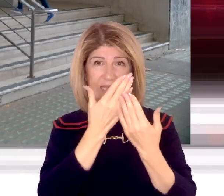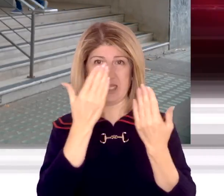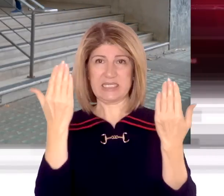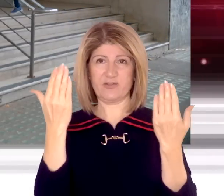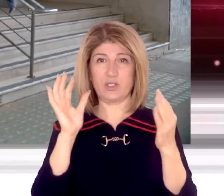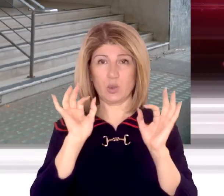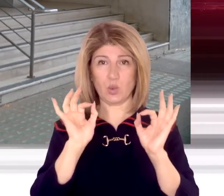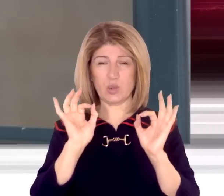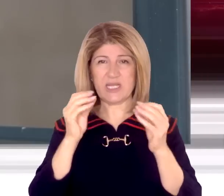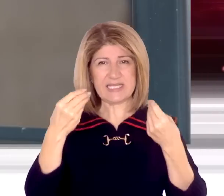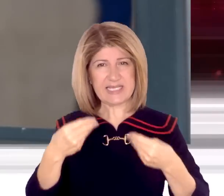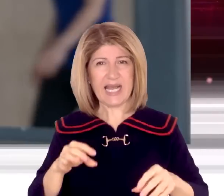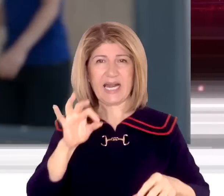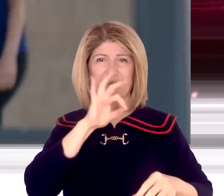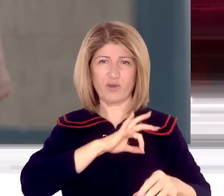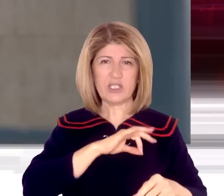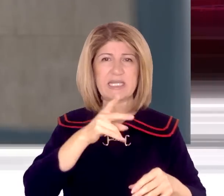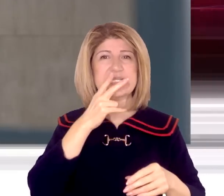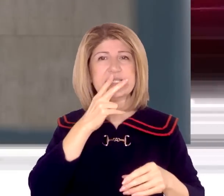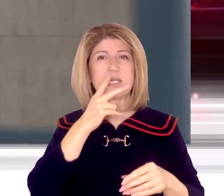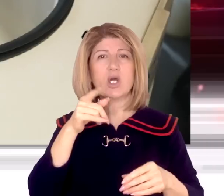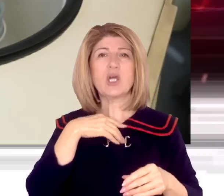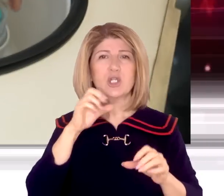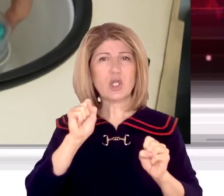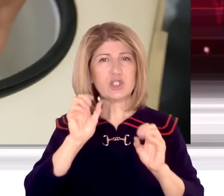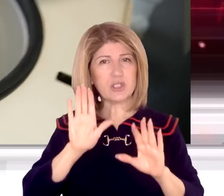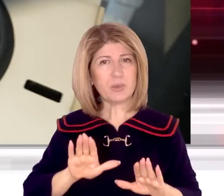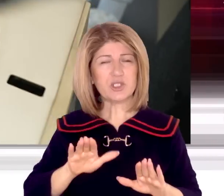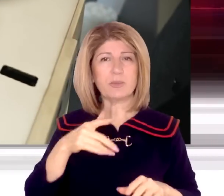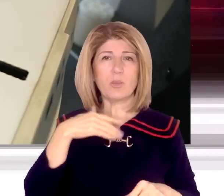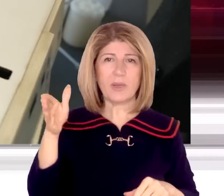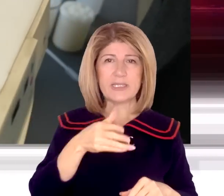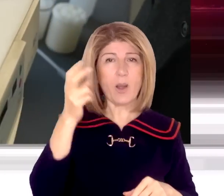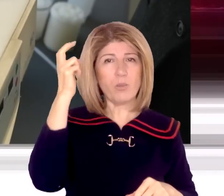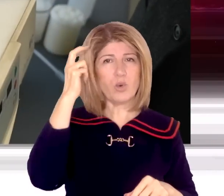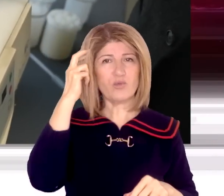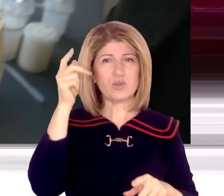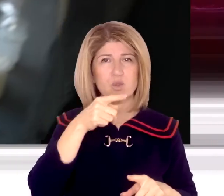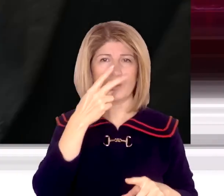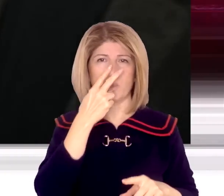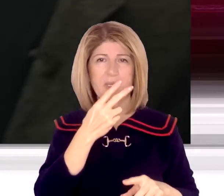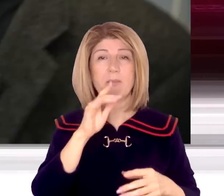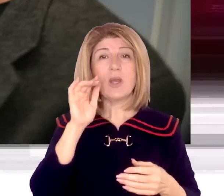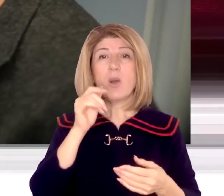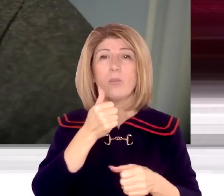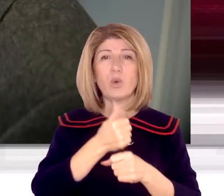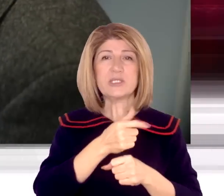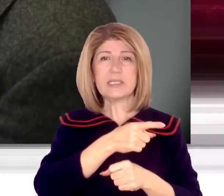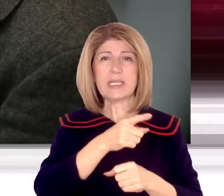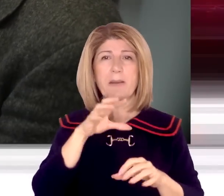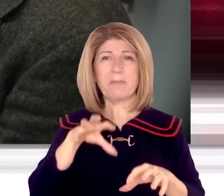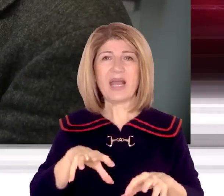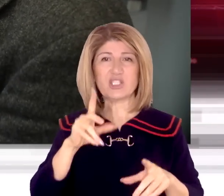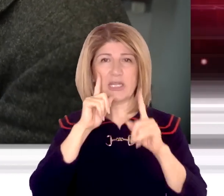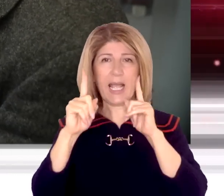اینکه یه تصویر درستری از مضرات و فواید سیگارهای الکترونیکی داشته باشم، اومدم سراغ پروفسور لیون شهاب،